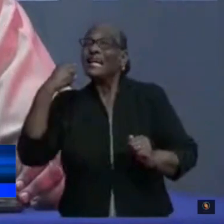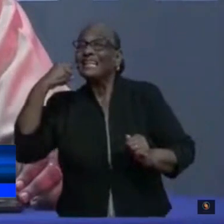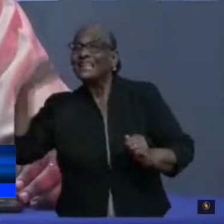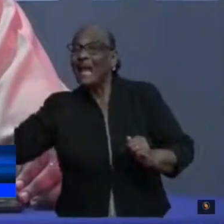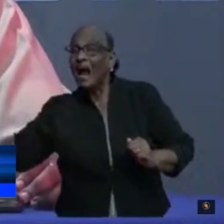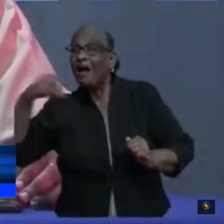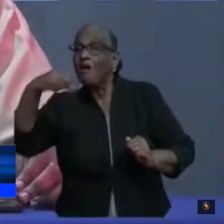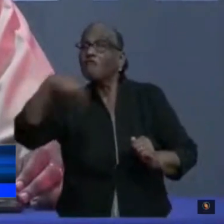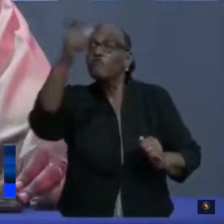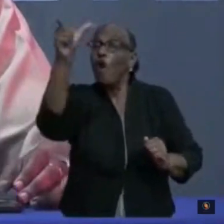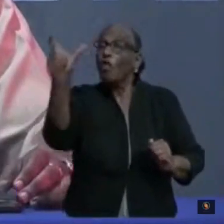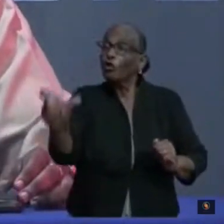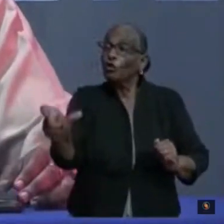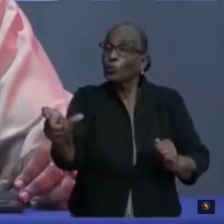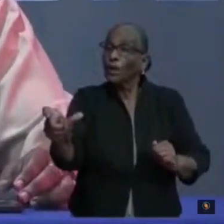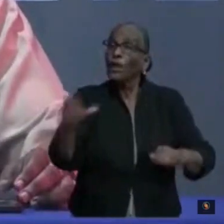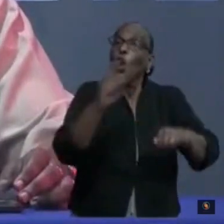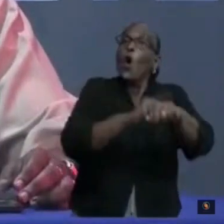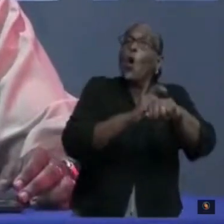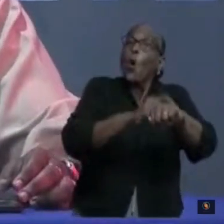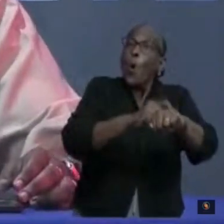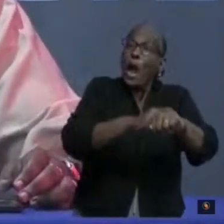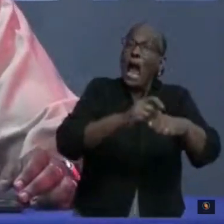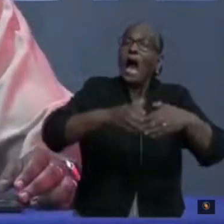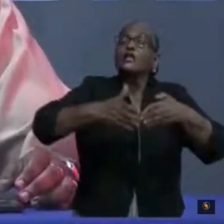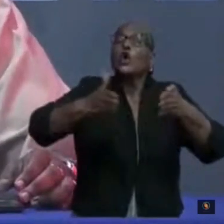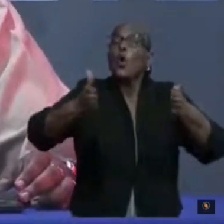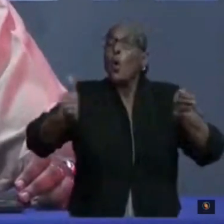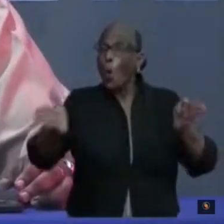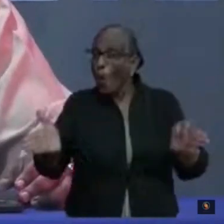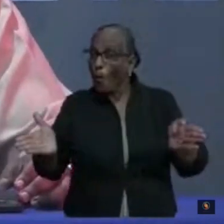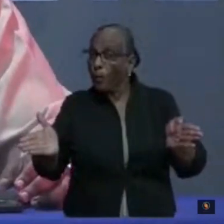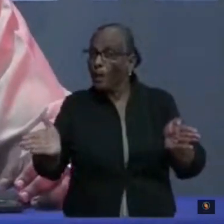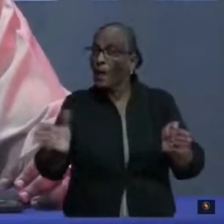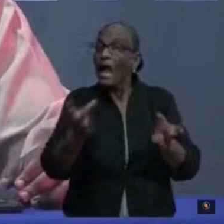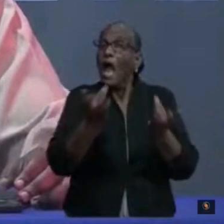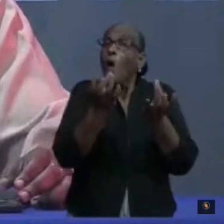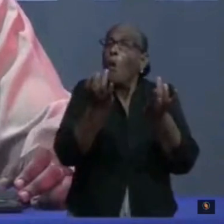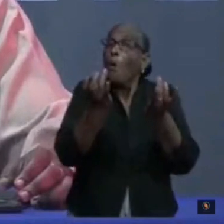wiki so pisi fa woye opo en fa wo opo